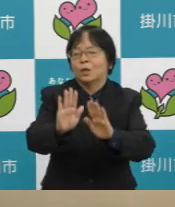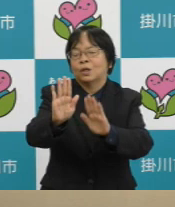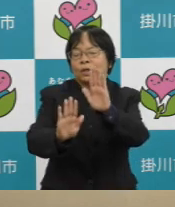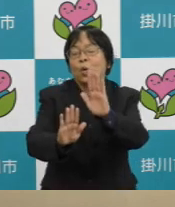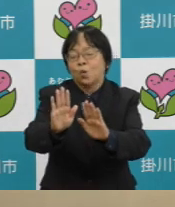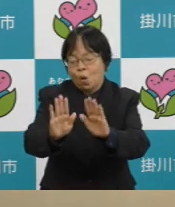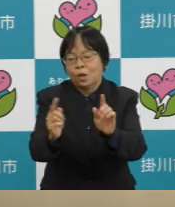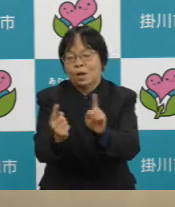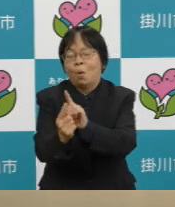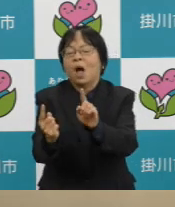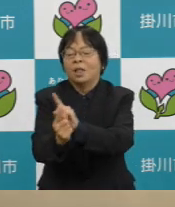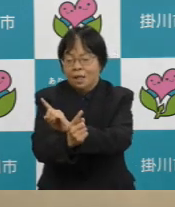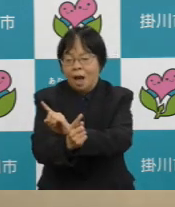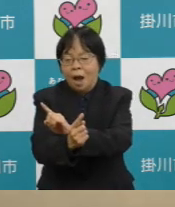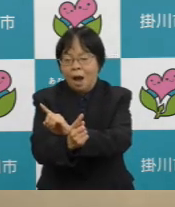だ免許の